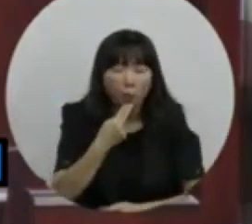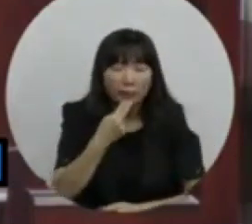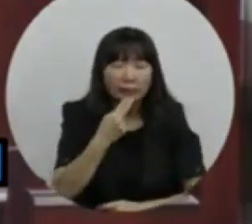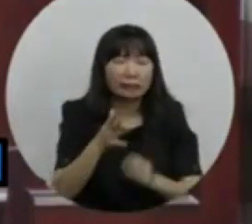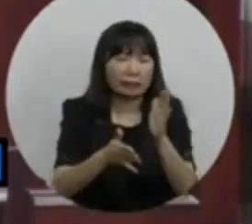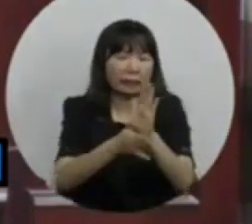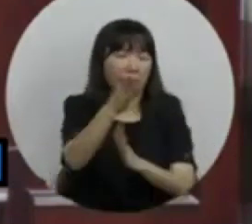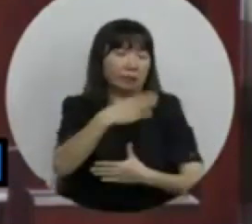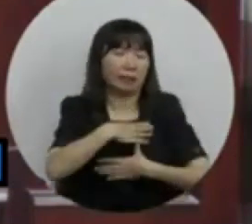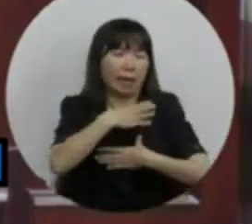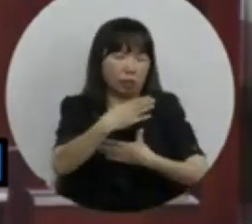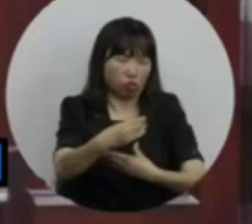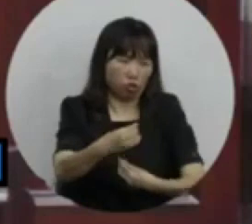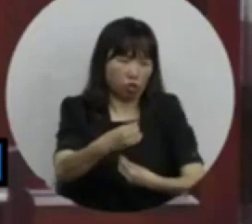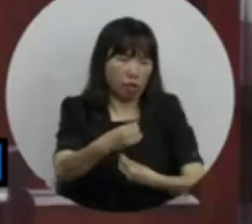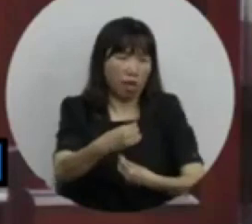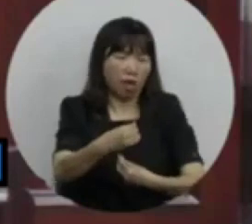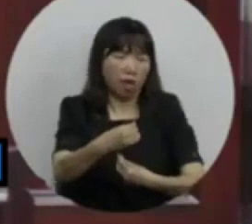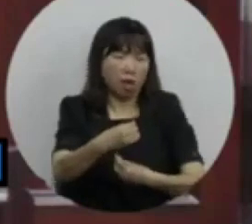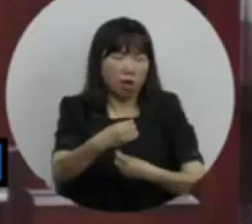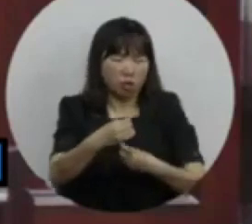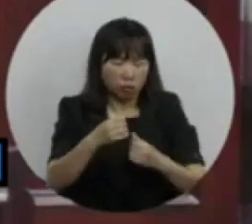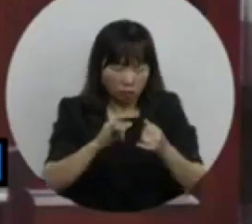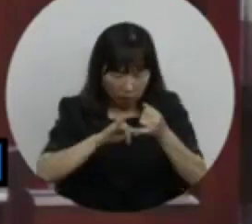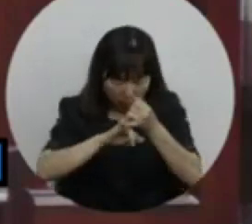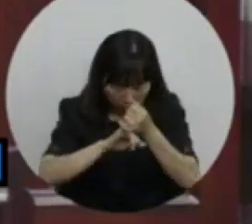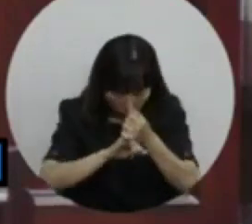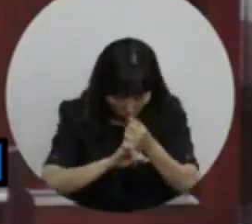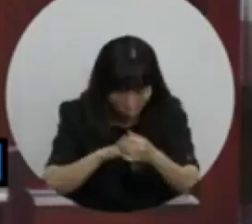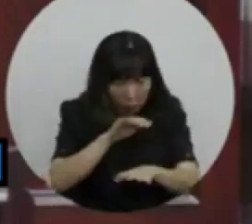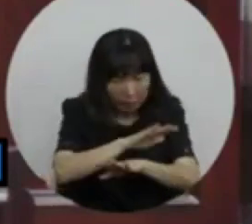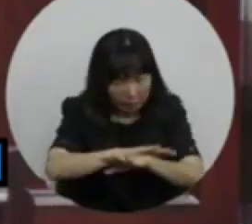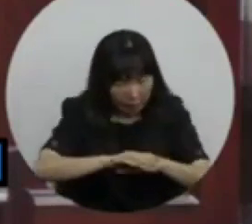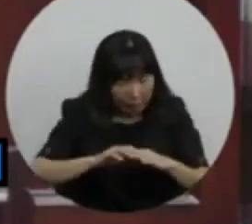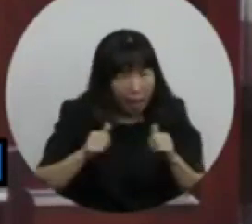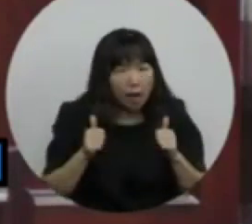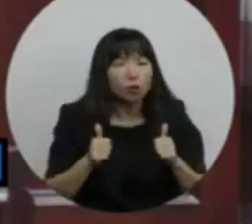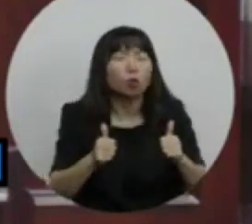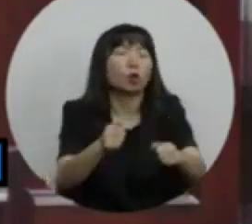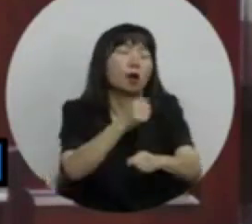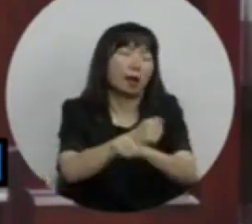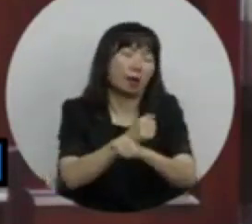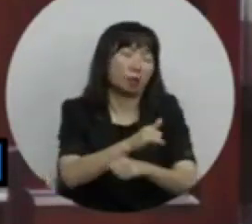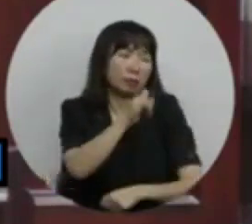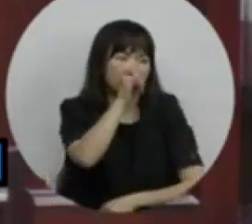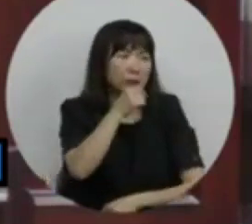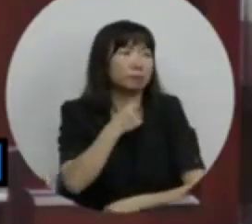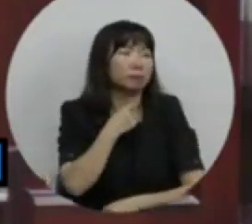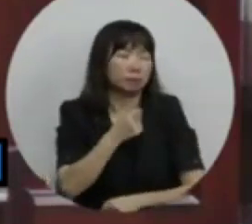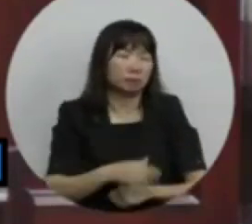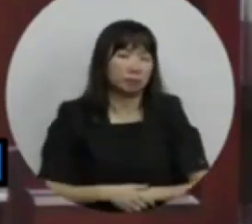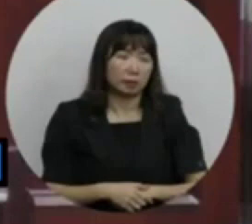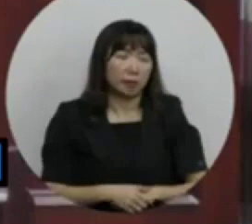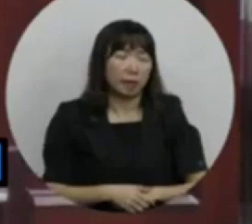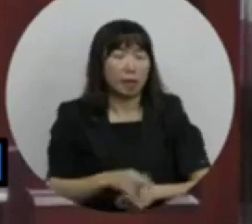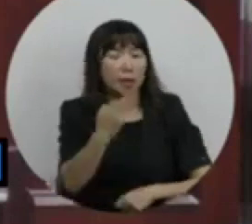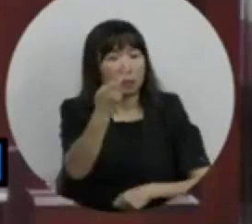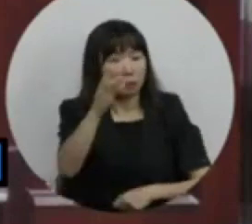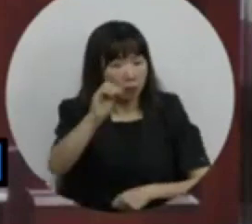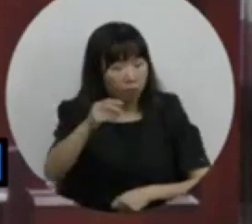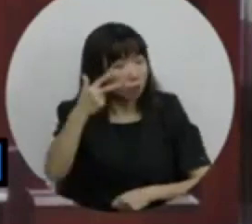안전에 최선을 기울이겠습니다. 마지막으로 의원님들과 12만 여주시민